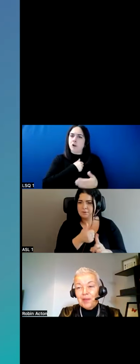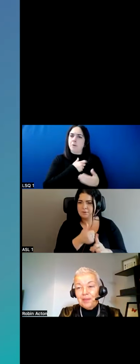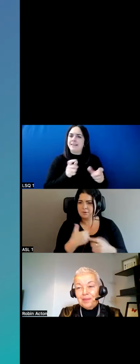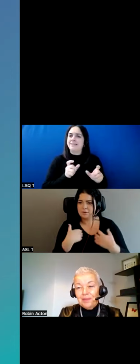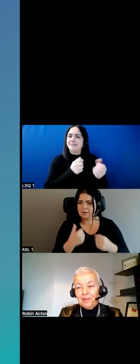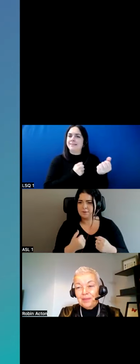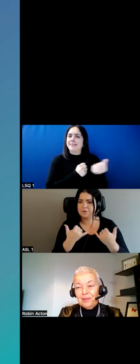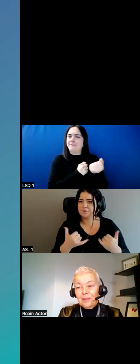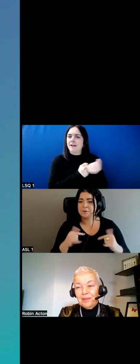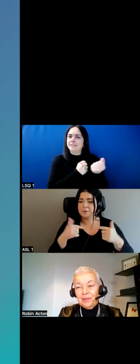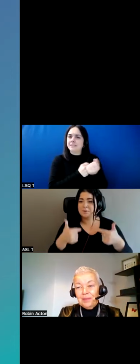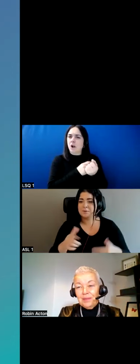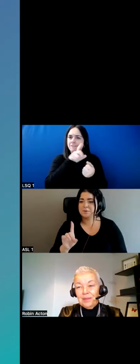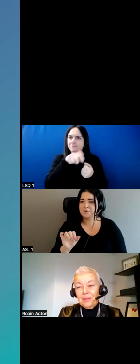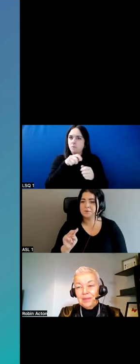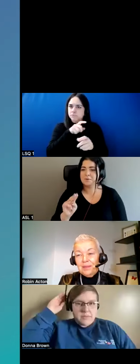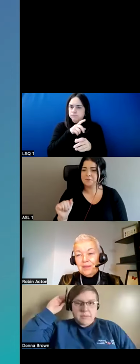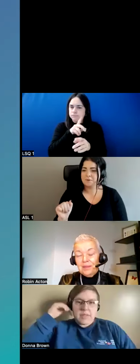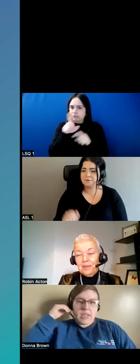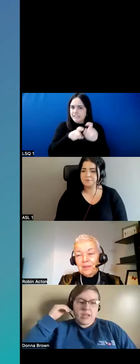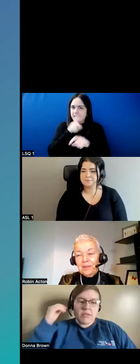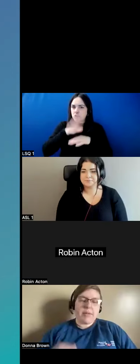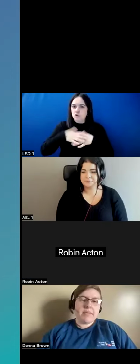santé? Donna, à toi.